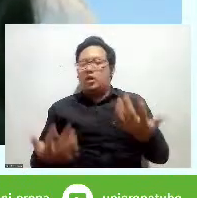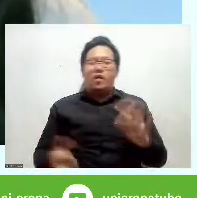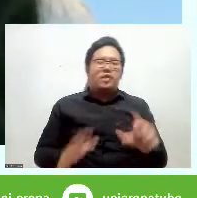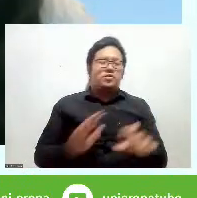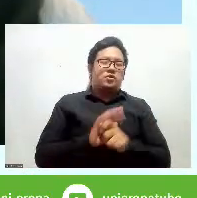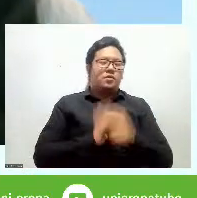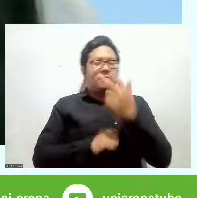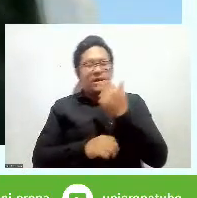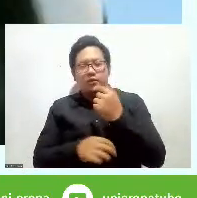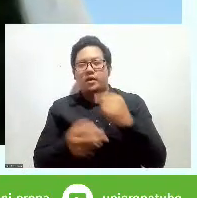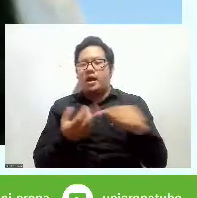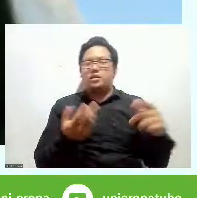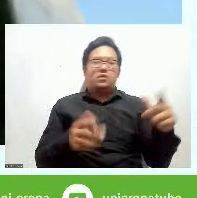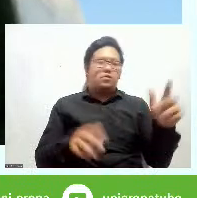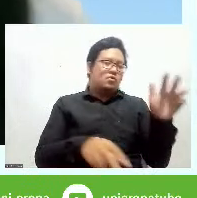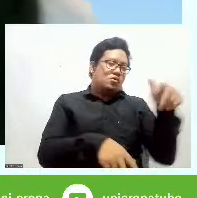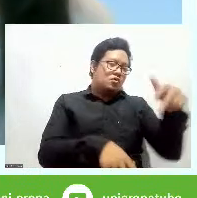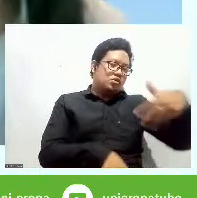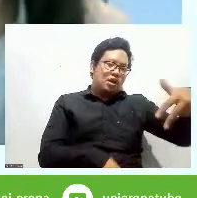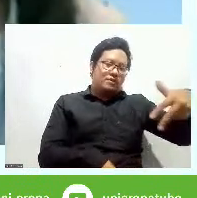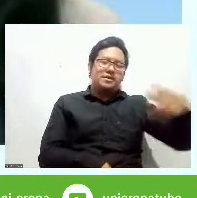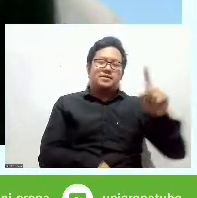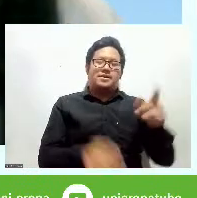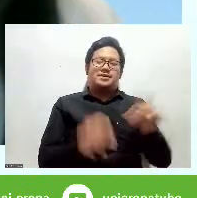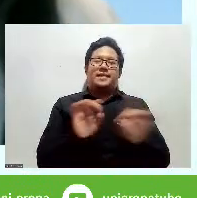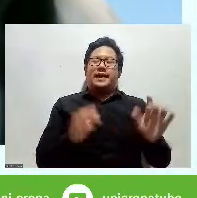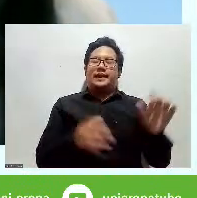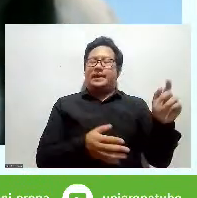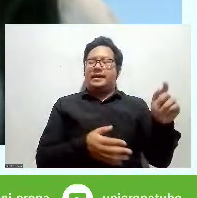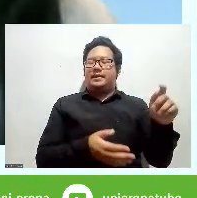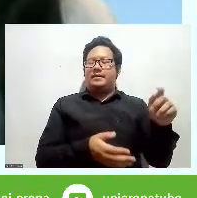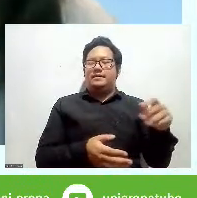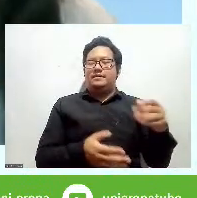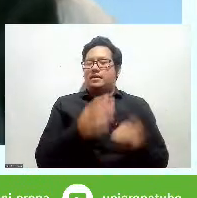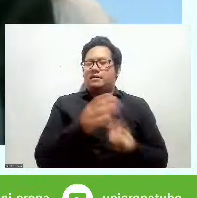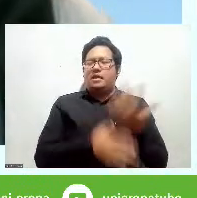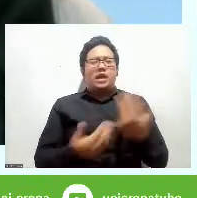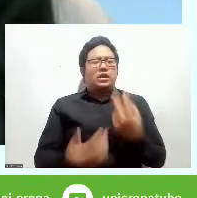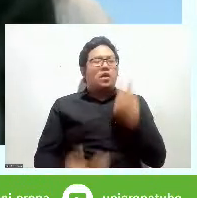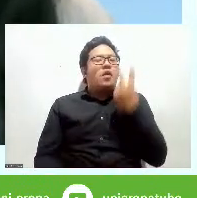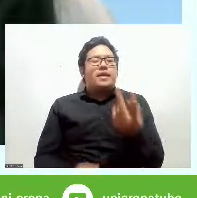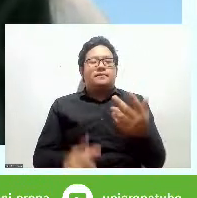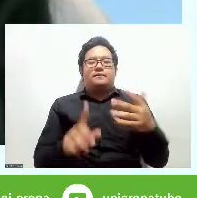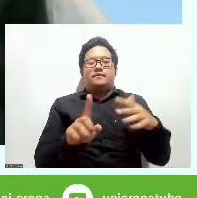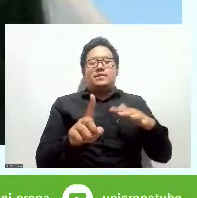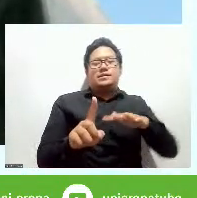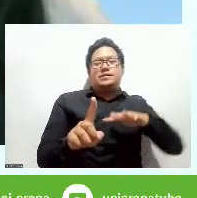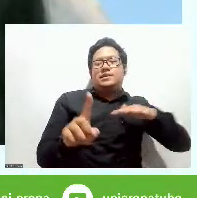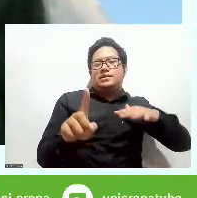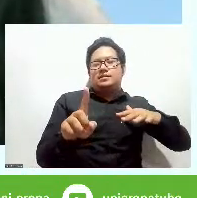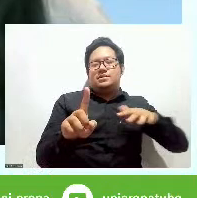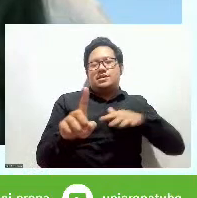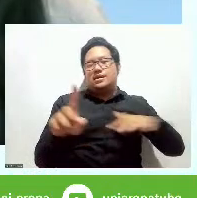pasti gampang banget atau lihat sekitar kalian aja atau yang tumbuh liar dan